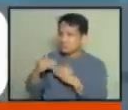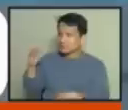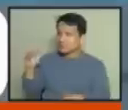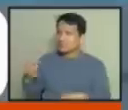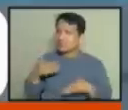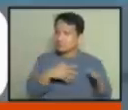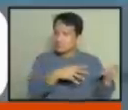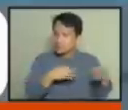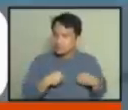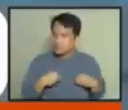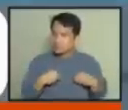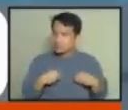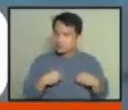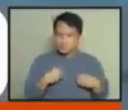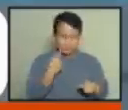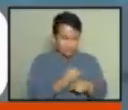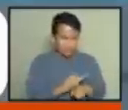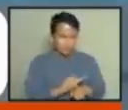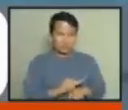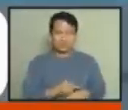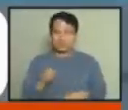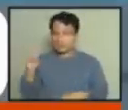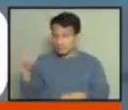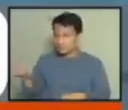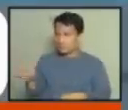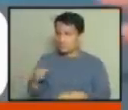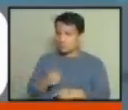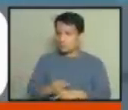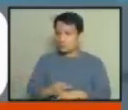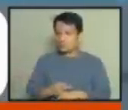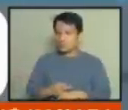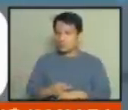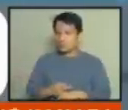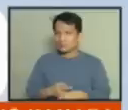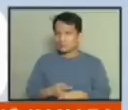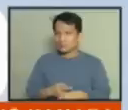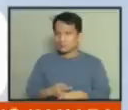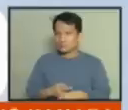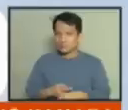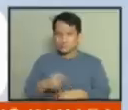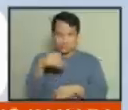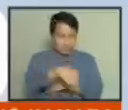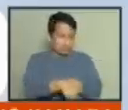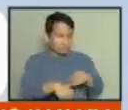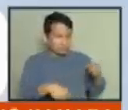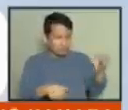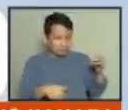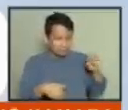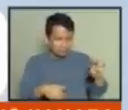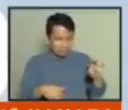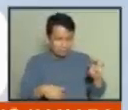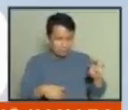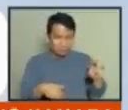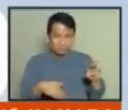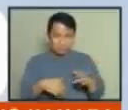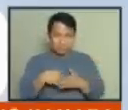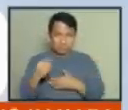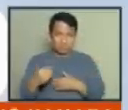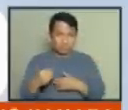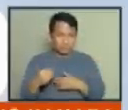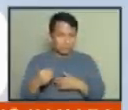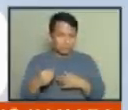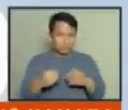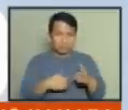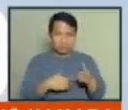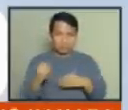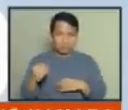Bakit nyo tinatanggap, sir? Correct. Yon. Correct. Bawal kaya, yon. Bawal. Kaya nung gabing yun, sir, mga alas 7, nalabas na yung mga bata